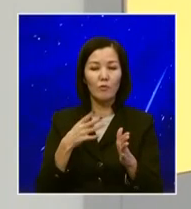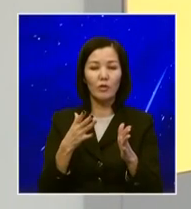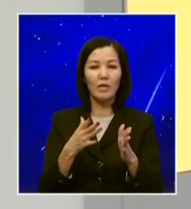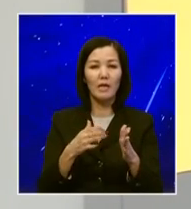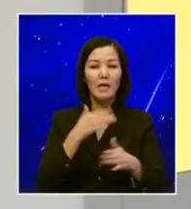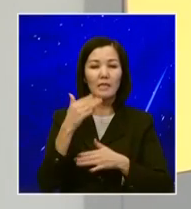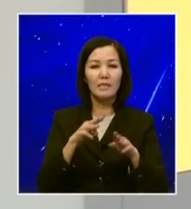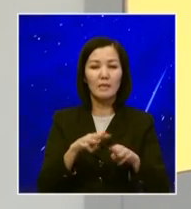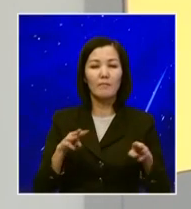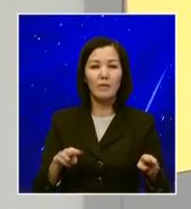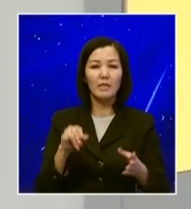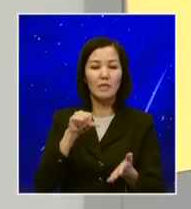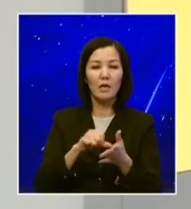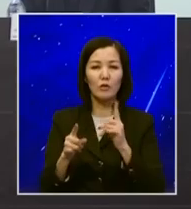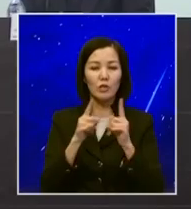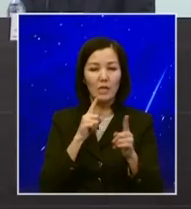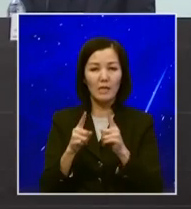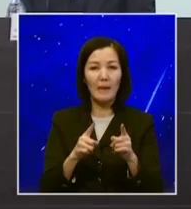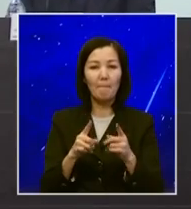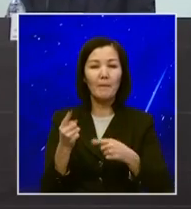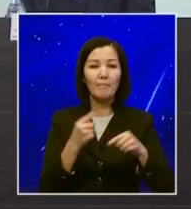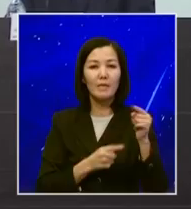істер министрлігі өкілі қатысуымен өткен жиында